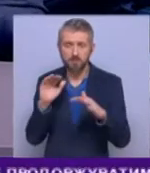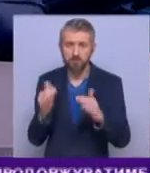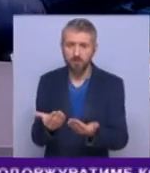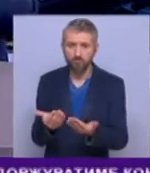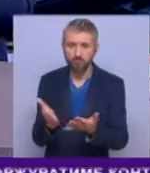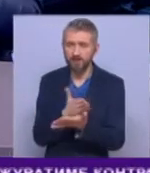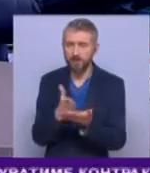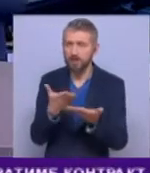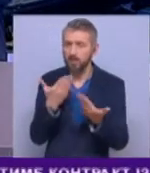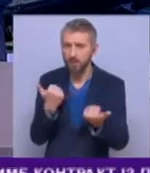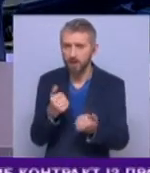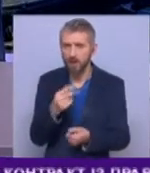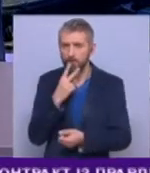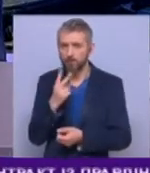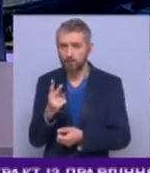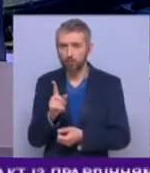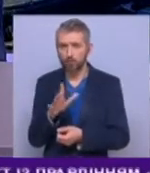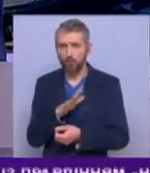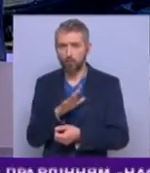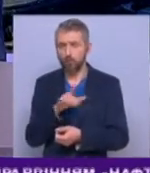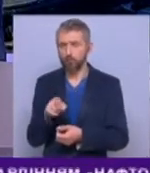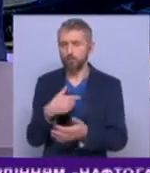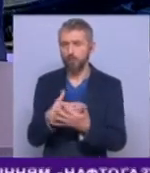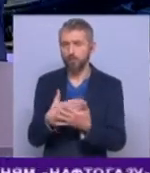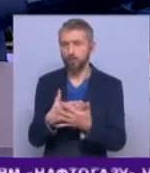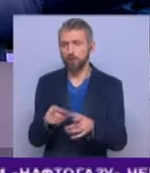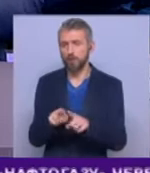її взагалі немає, і видно, що була тут начебто так